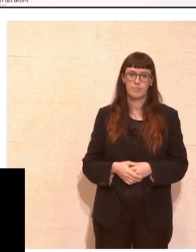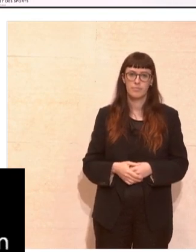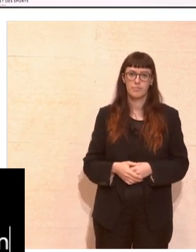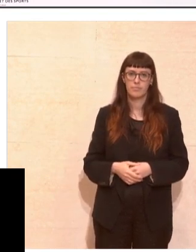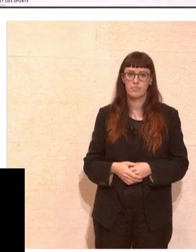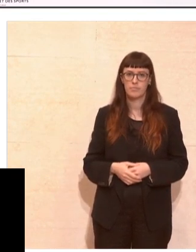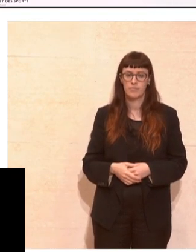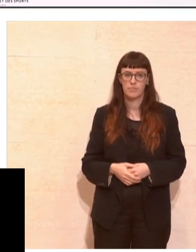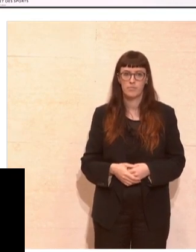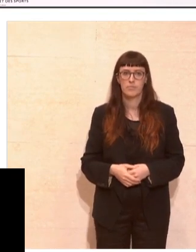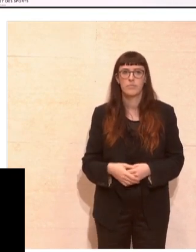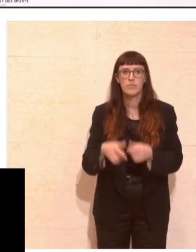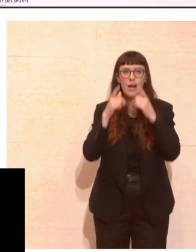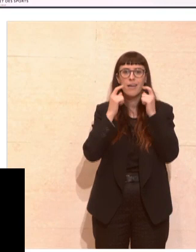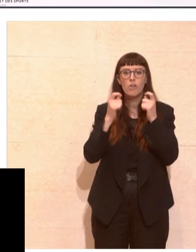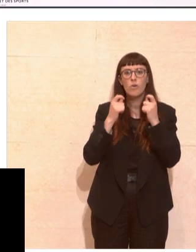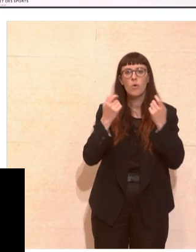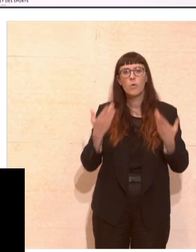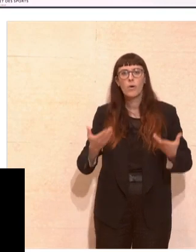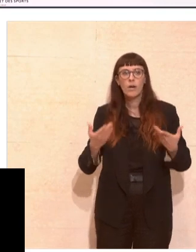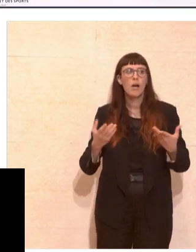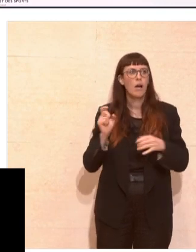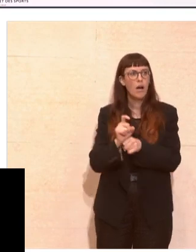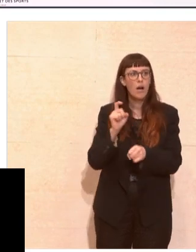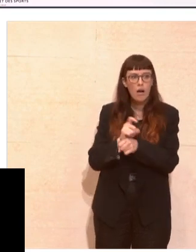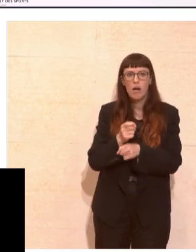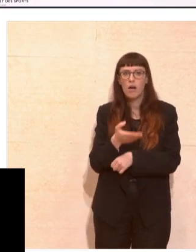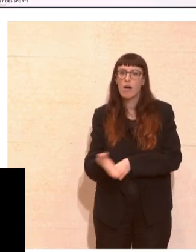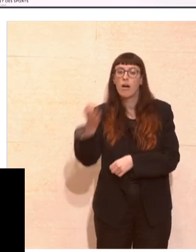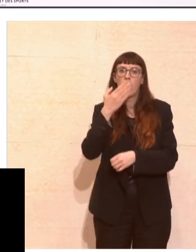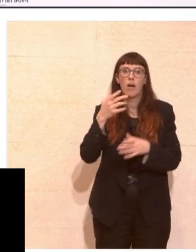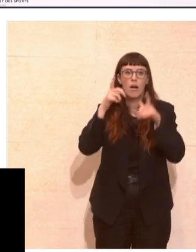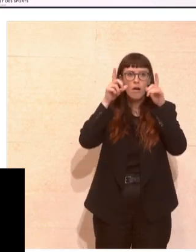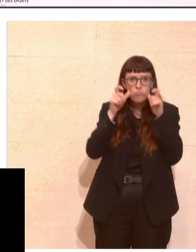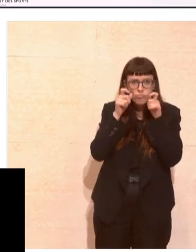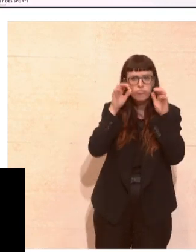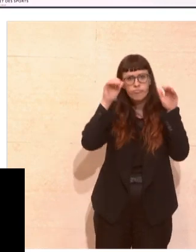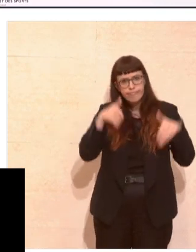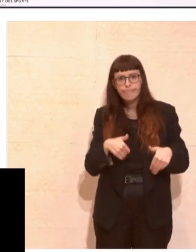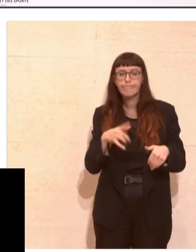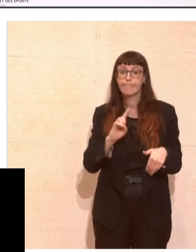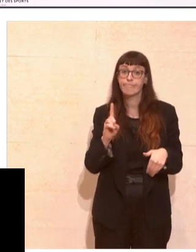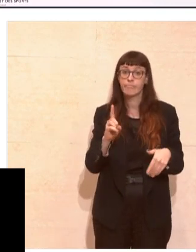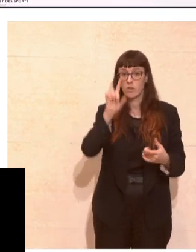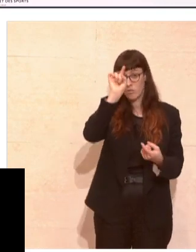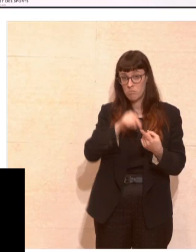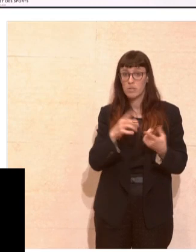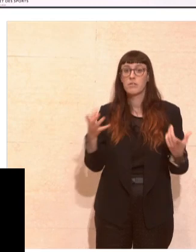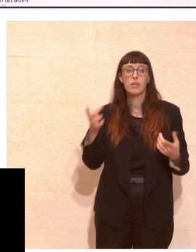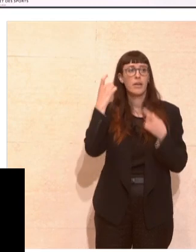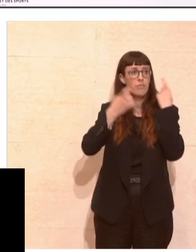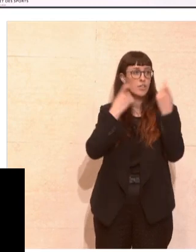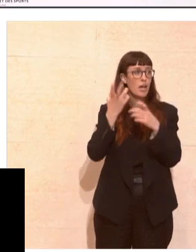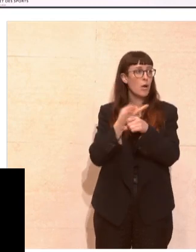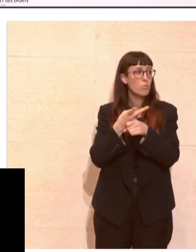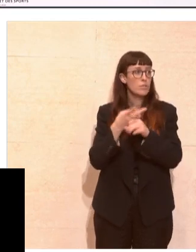Alors le but ici, ce n'est pas d'être moralisateur et dramatique, le but c'est d'essayer de trouver des solutions. Qu'est-ce qu'on peut faire pour aider nos jeunes à améliorer leur